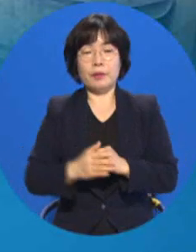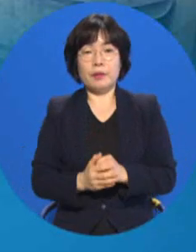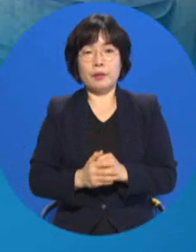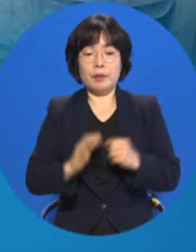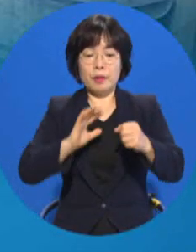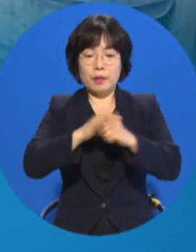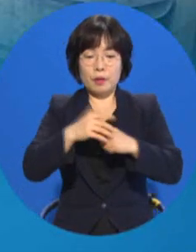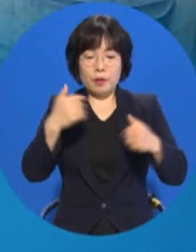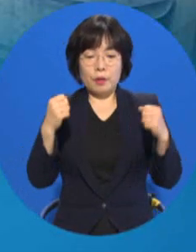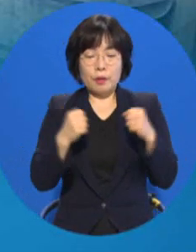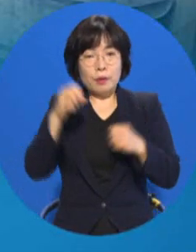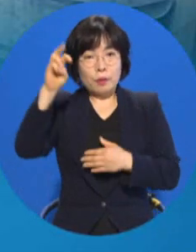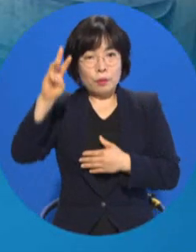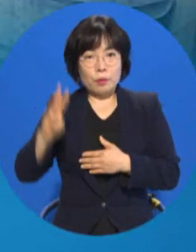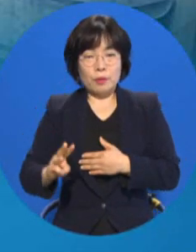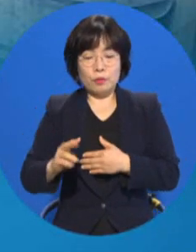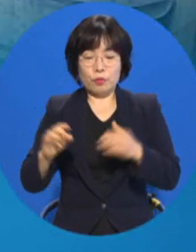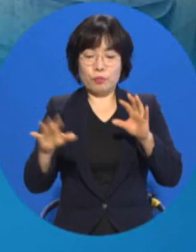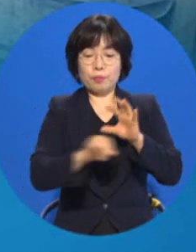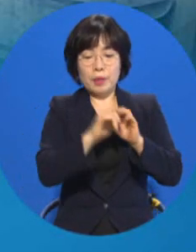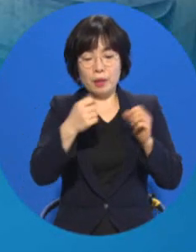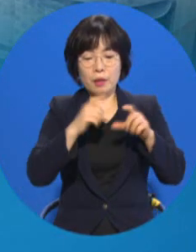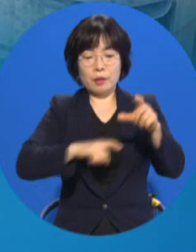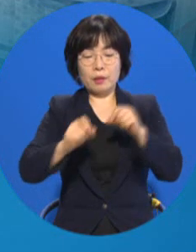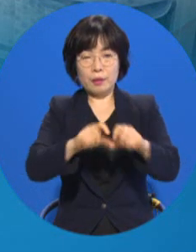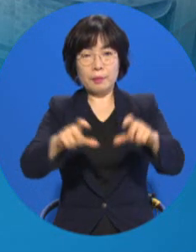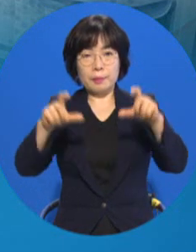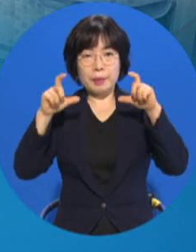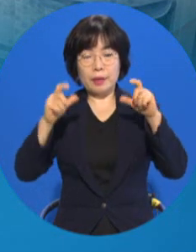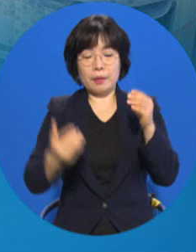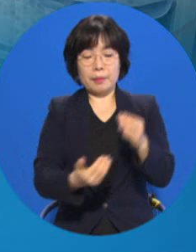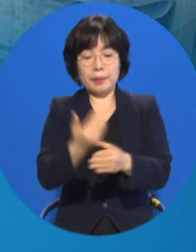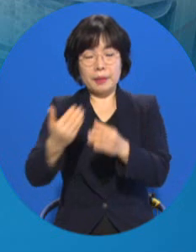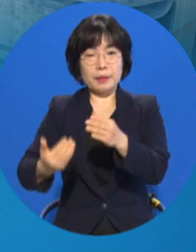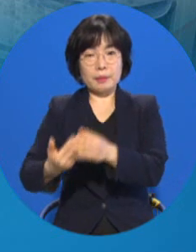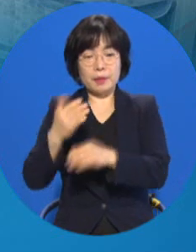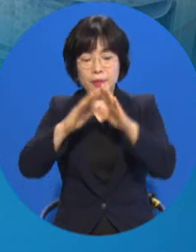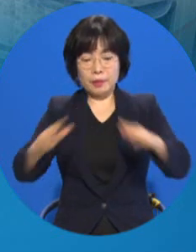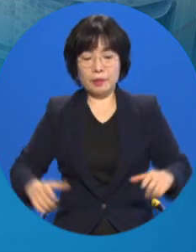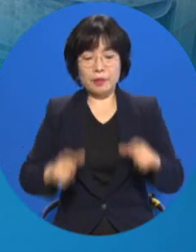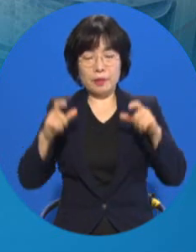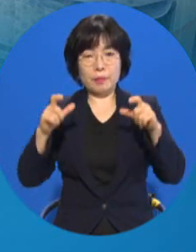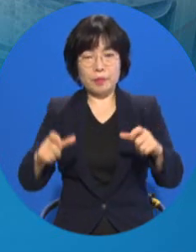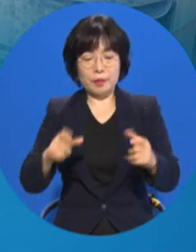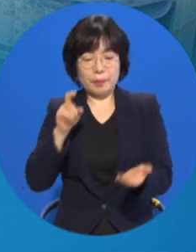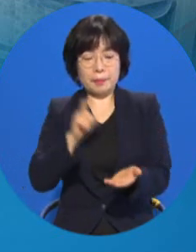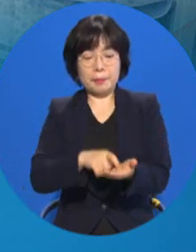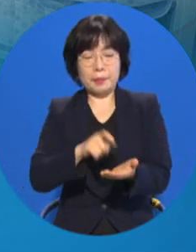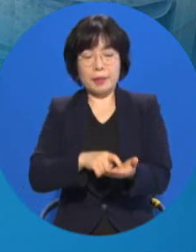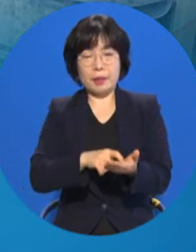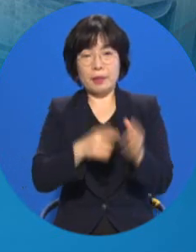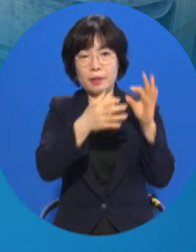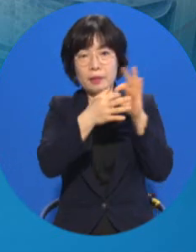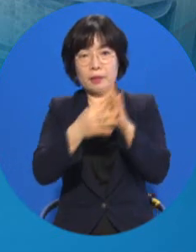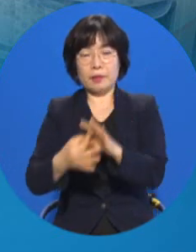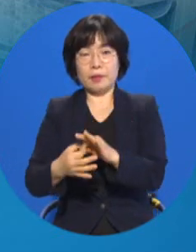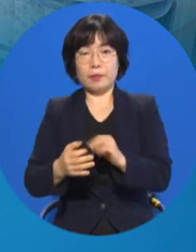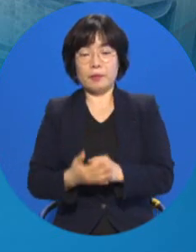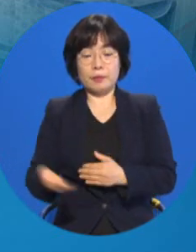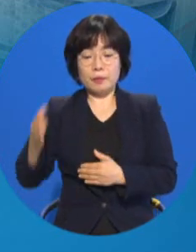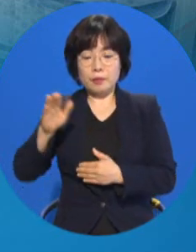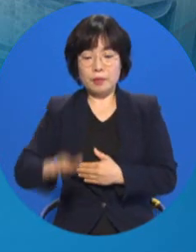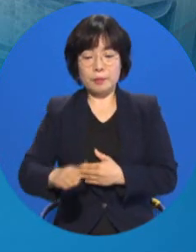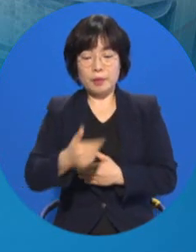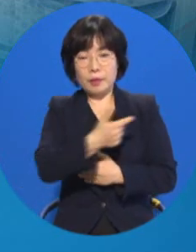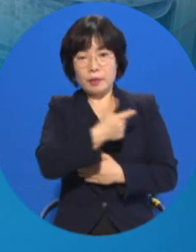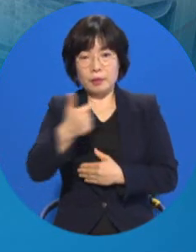대구 경북에 이어 광주에서도 코로나19 추가 확진자가 잇따라 발생하면서 전남 지역도 비상이 걸렸습니다. 그런데